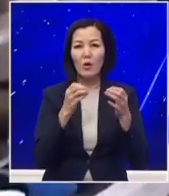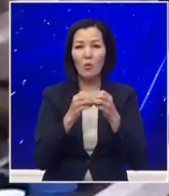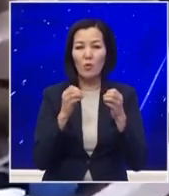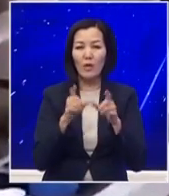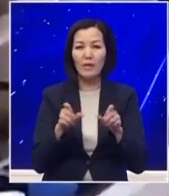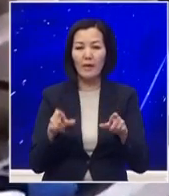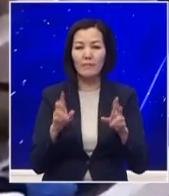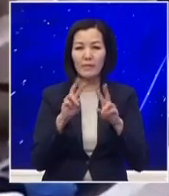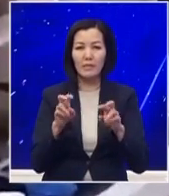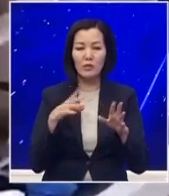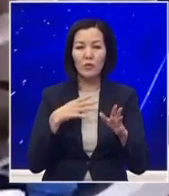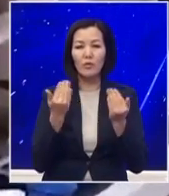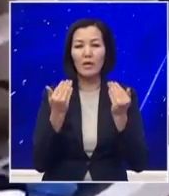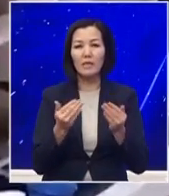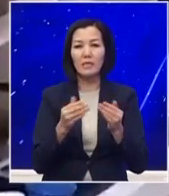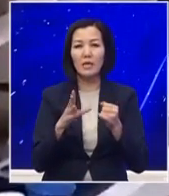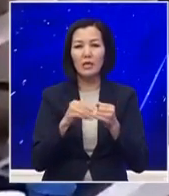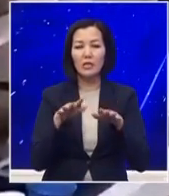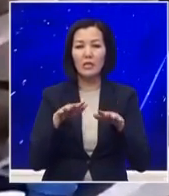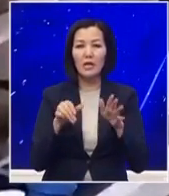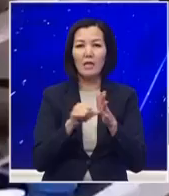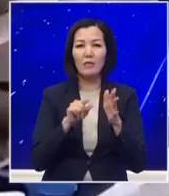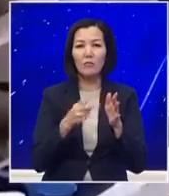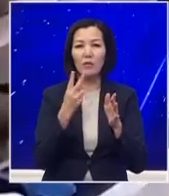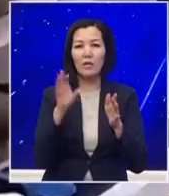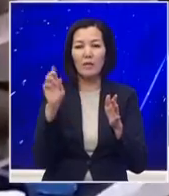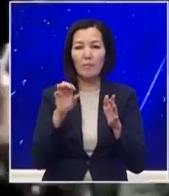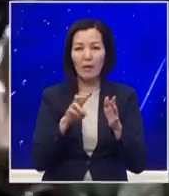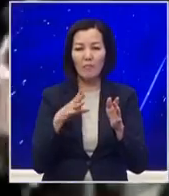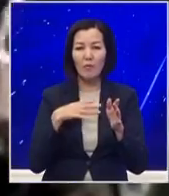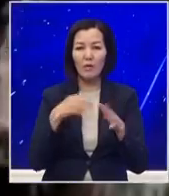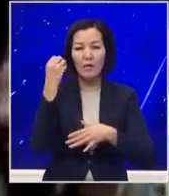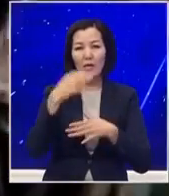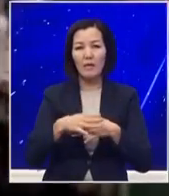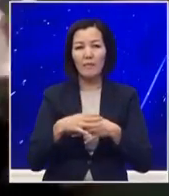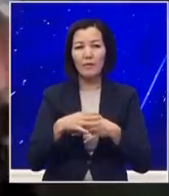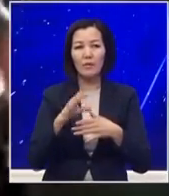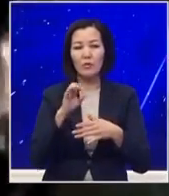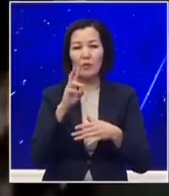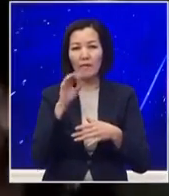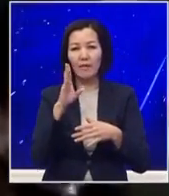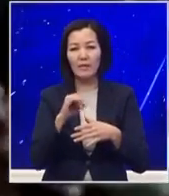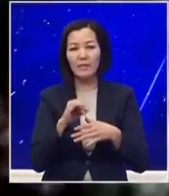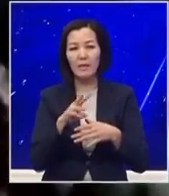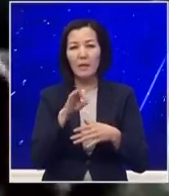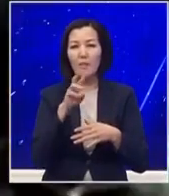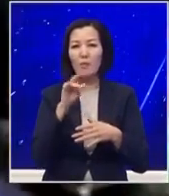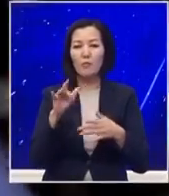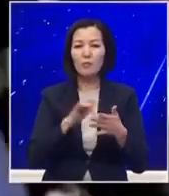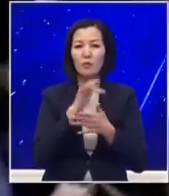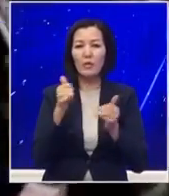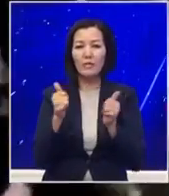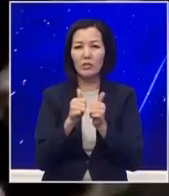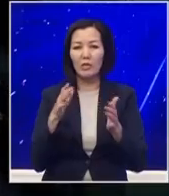адам іздестірілуде. Жерасты дүмпуі 6,2 балға жеткен. Эпицентрі Сулавеси аралындағы Мамаджу қаласының